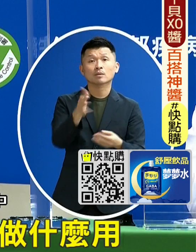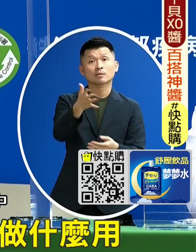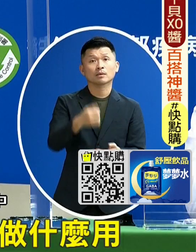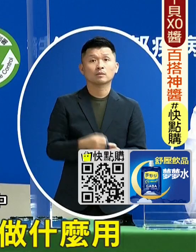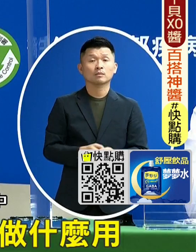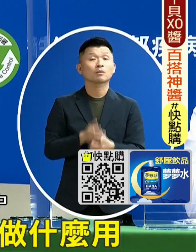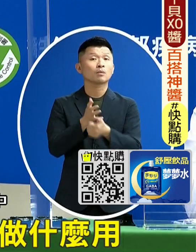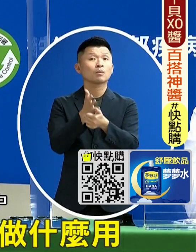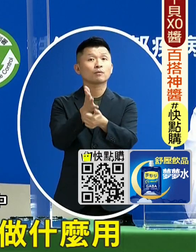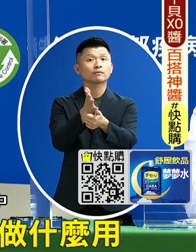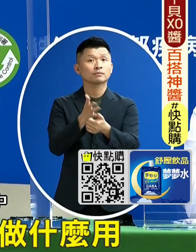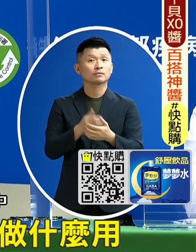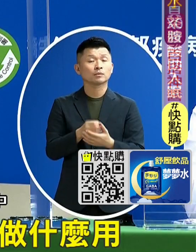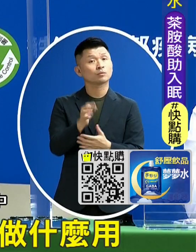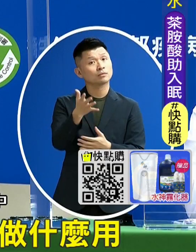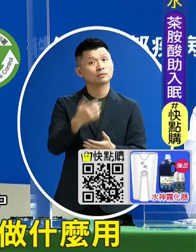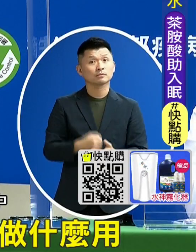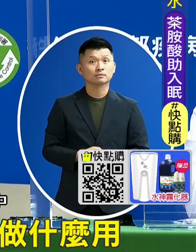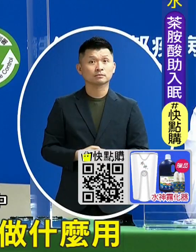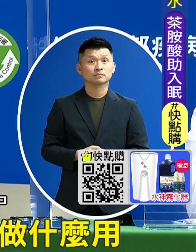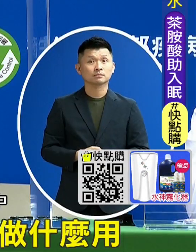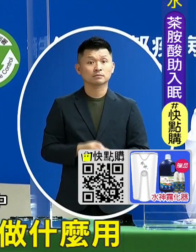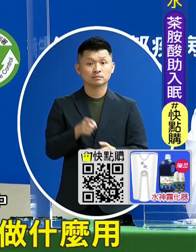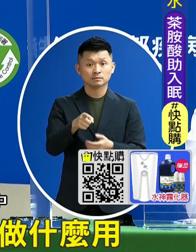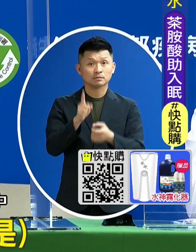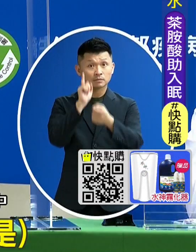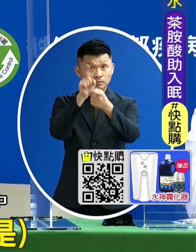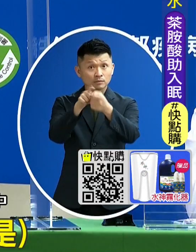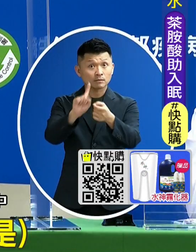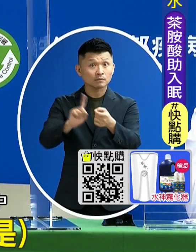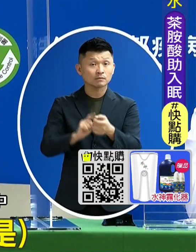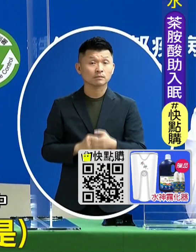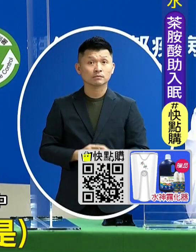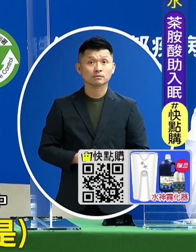那为什么呢？要做什么用？